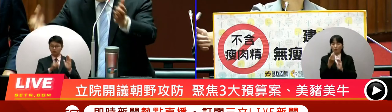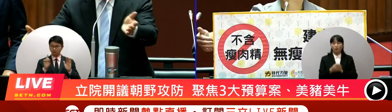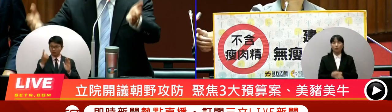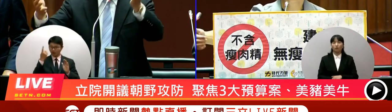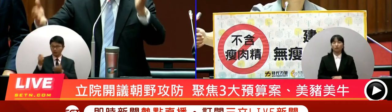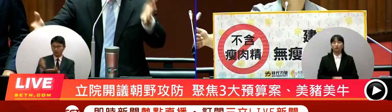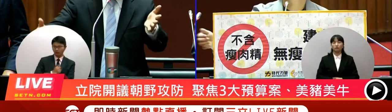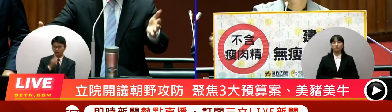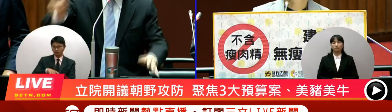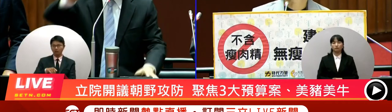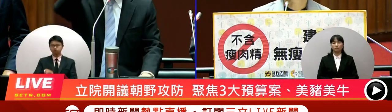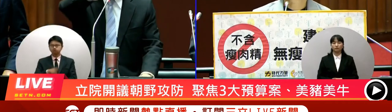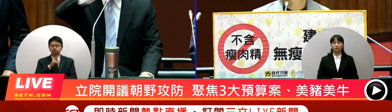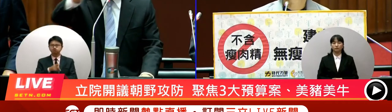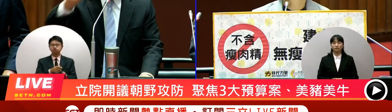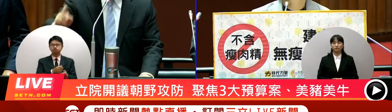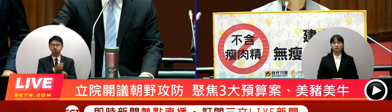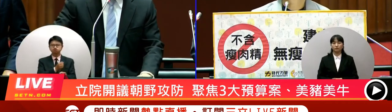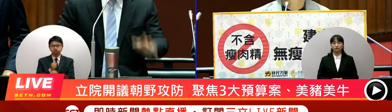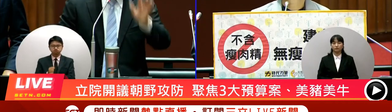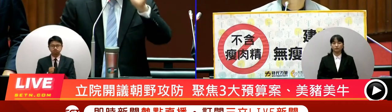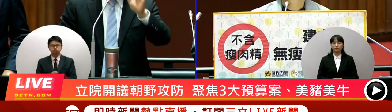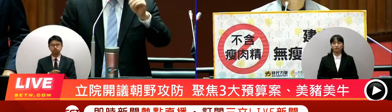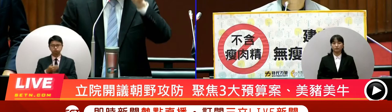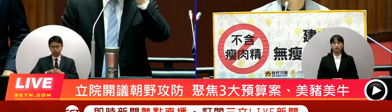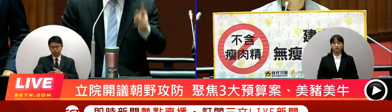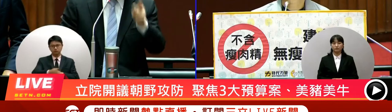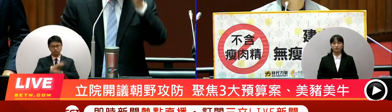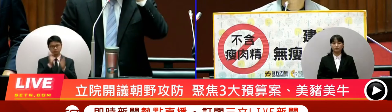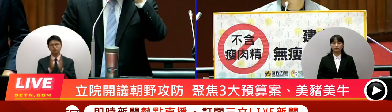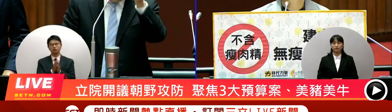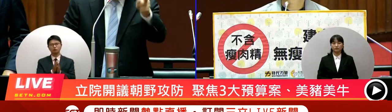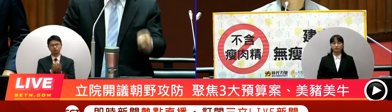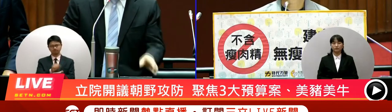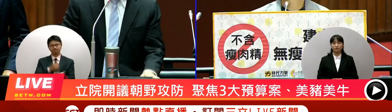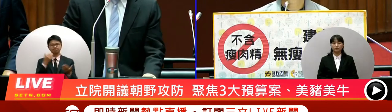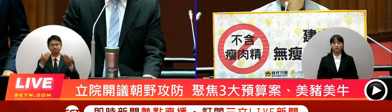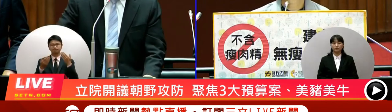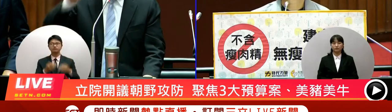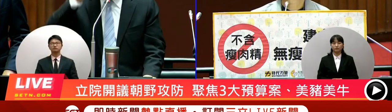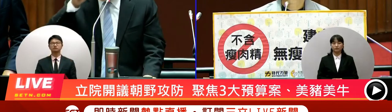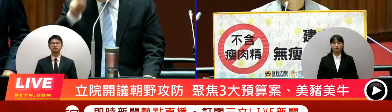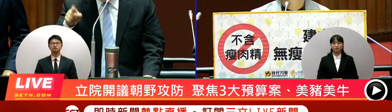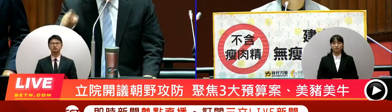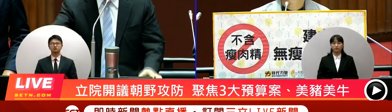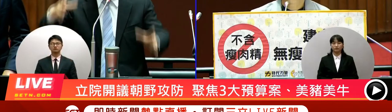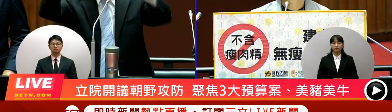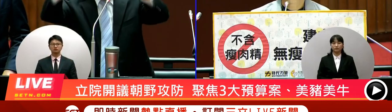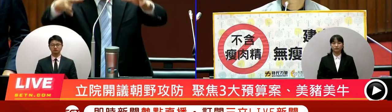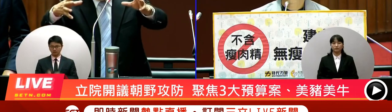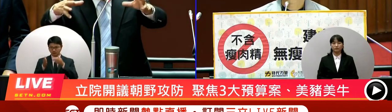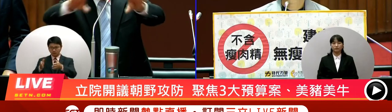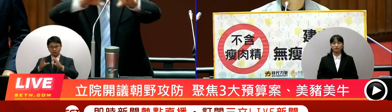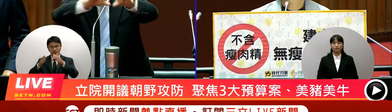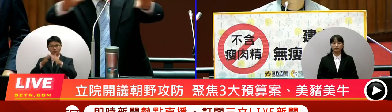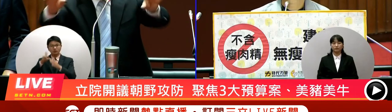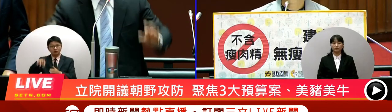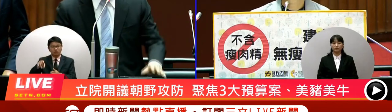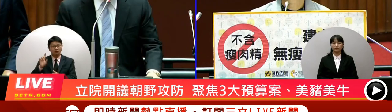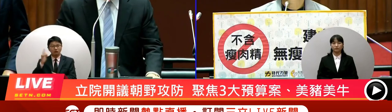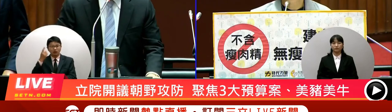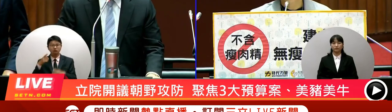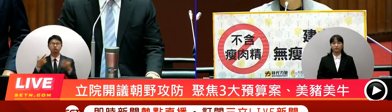它是什么生产的，都要清清楚楚。这不是针对哪一个国家，是针对要让消费者